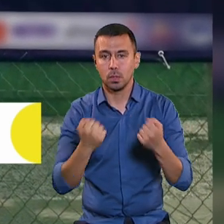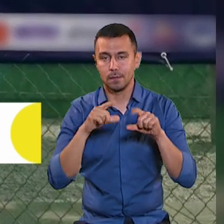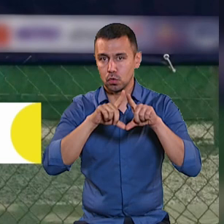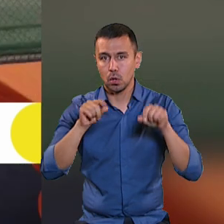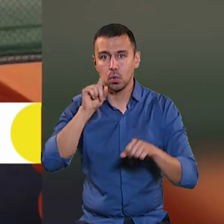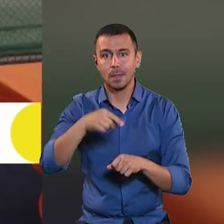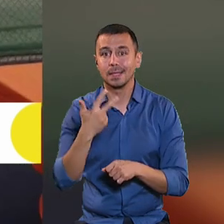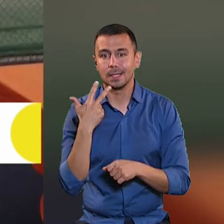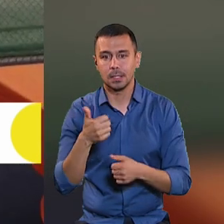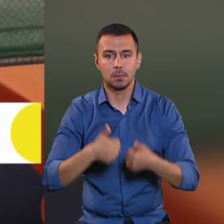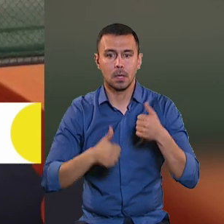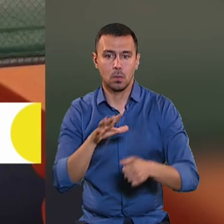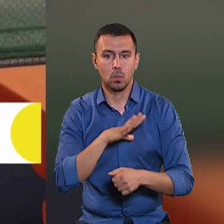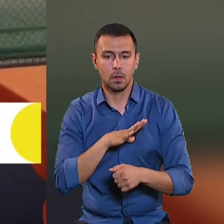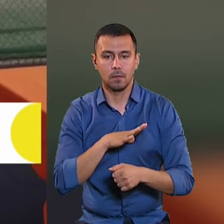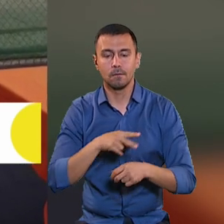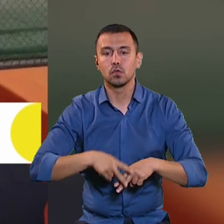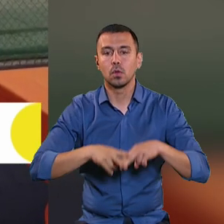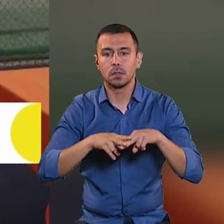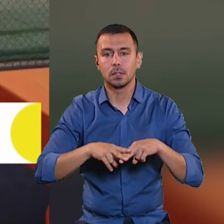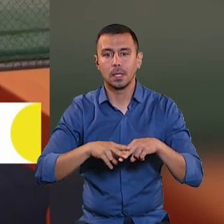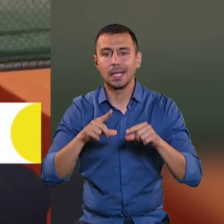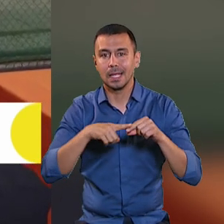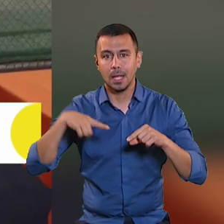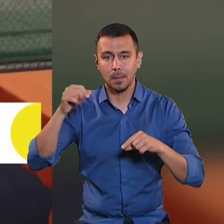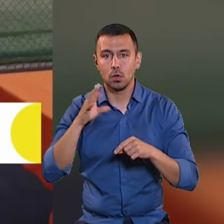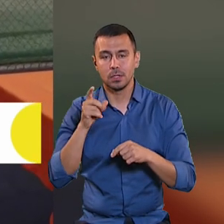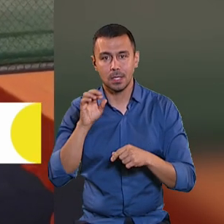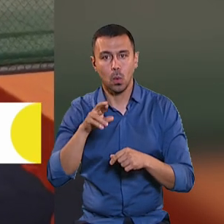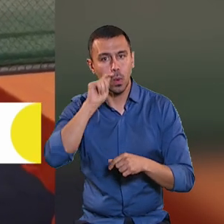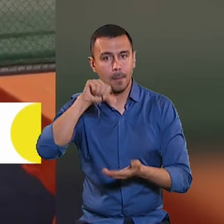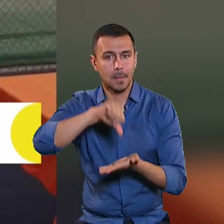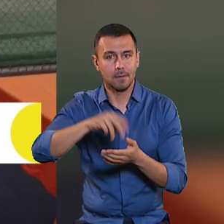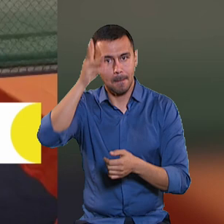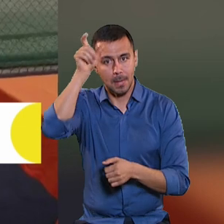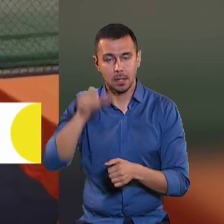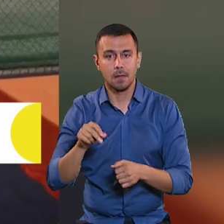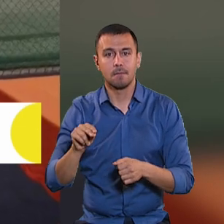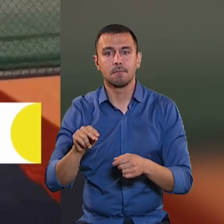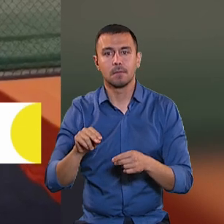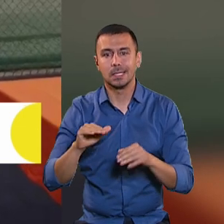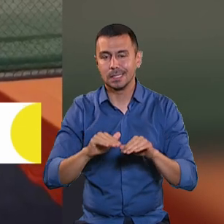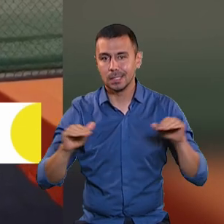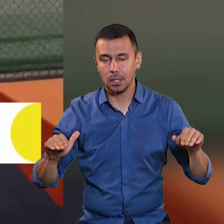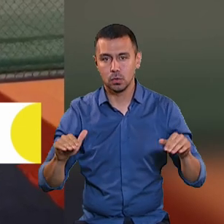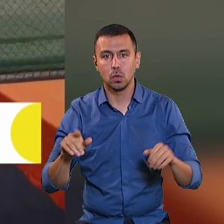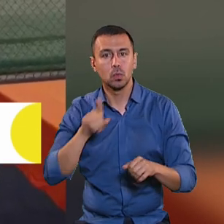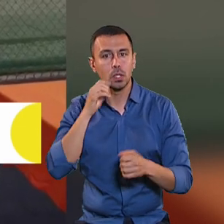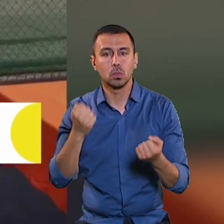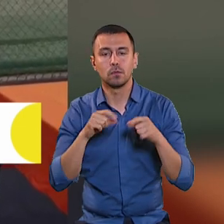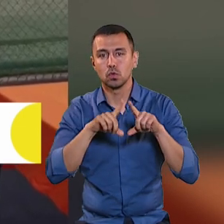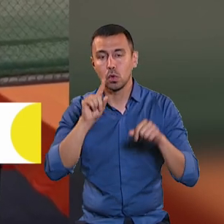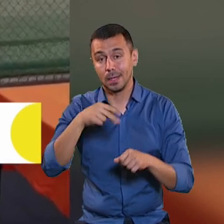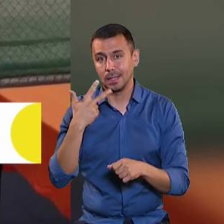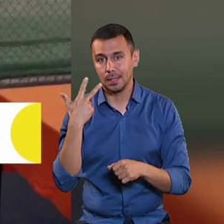школі номер 3 змагання відбулись у столиці Кіпру нікосії Україну представляв хмельничанин вихованець дитячо-юнацької спортивної школи номер